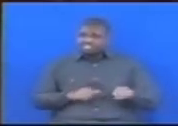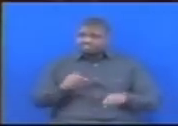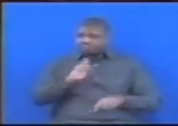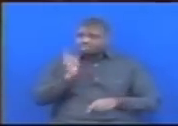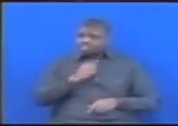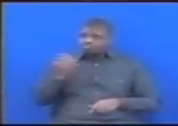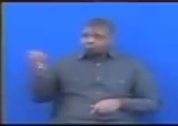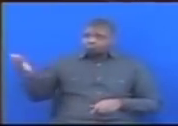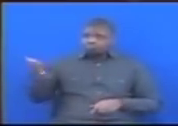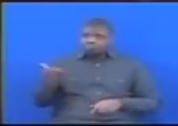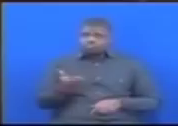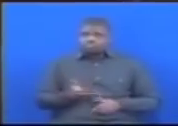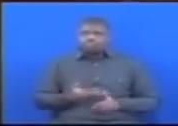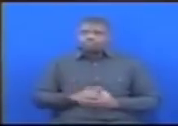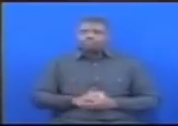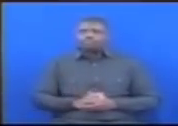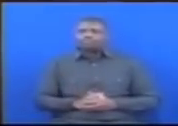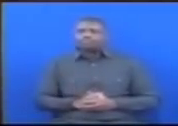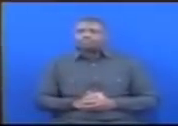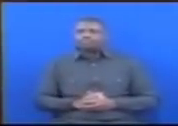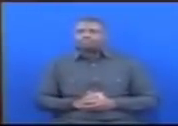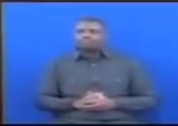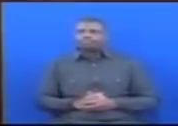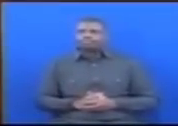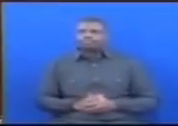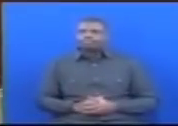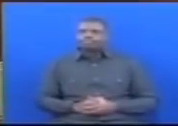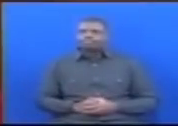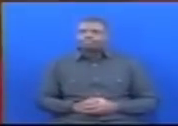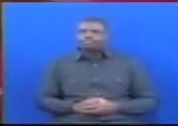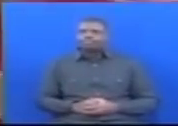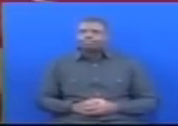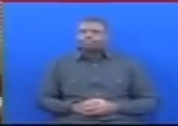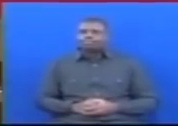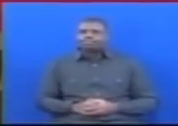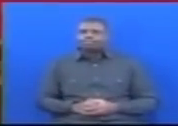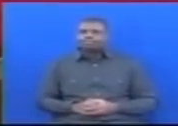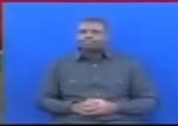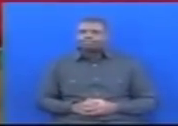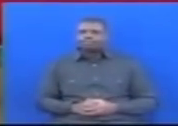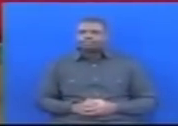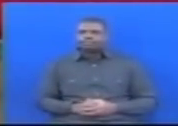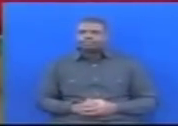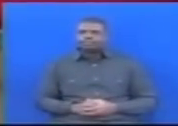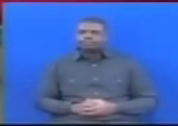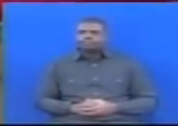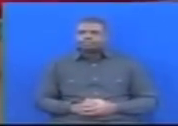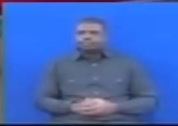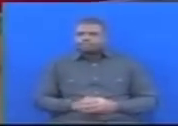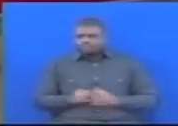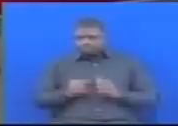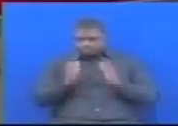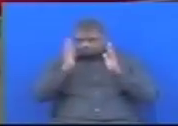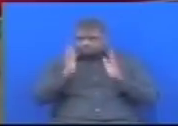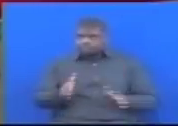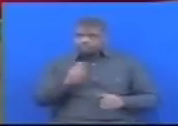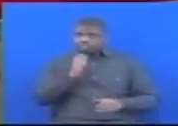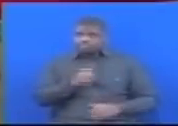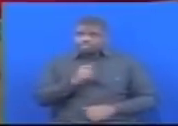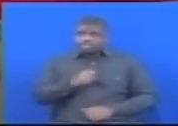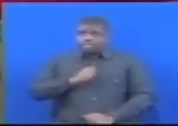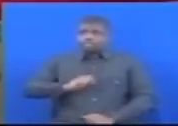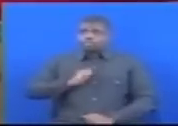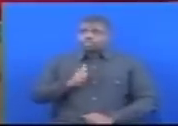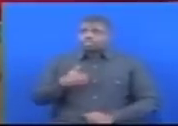Jibu swali hilo Mheshimiwa Naibu Waziri Juma Hamidu Aweso, tafadhali. Mheshimiwa Spika, kwa niaba